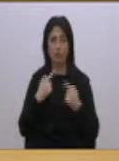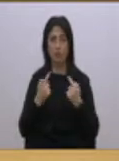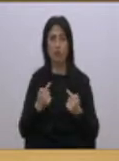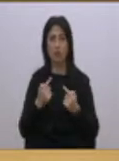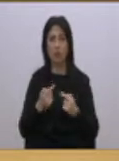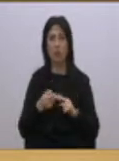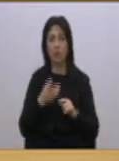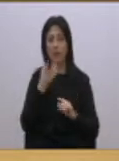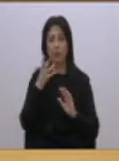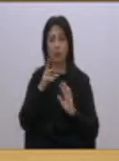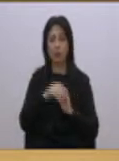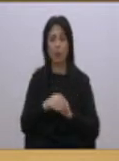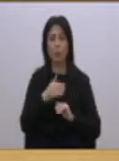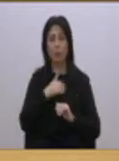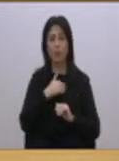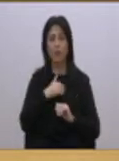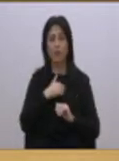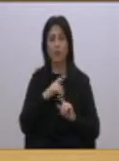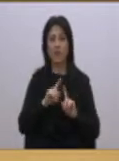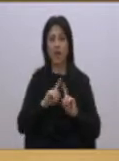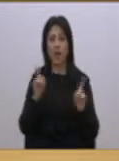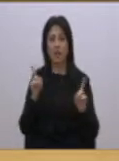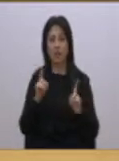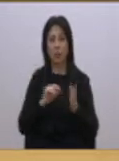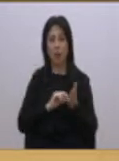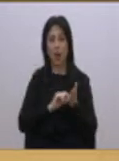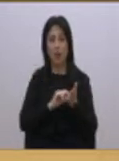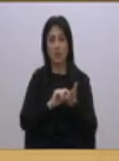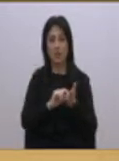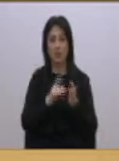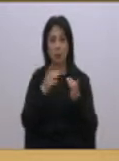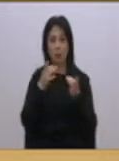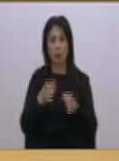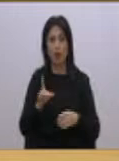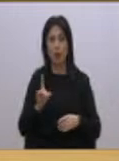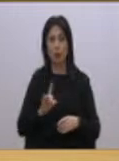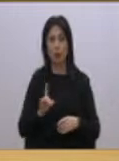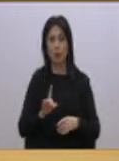მნიშვნელოვანია და იმავდროულად მინდა განსაკუთრებული ხაზი გაუსვა უბრალოდ, რომ